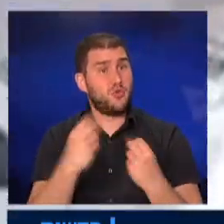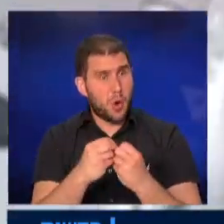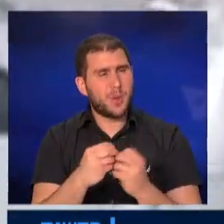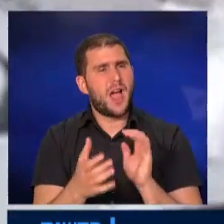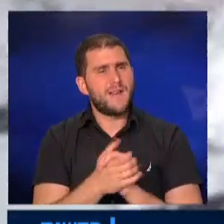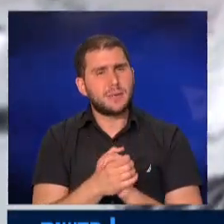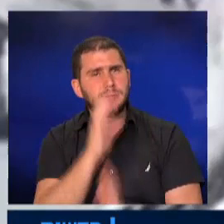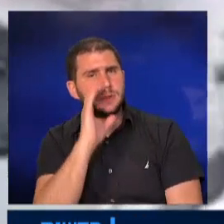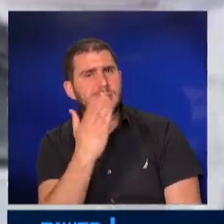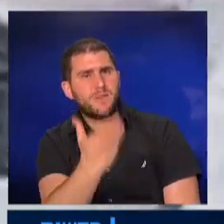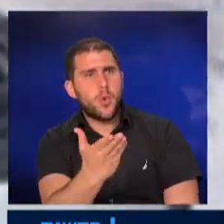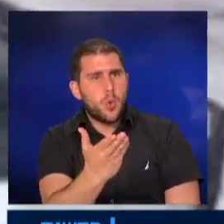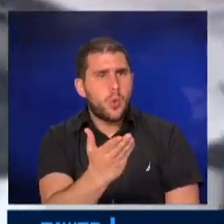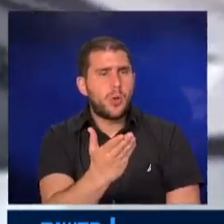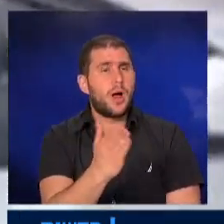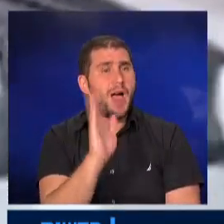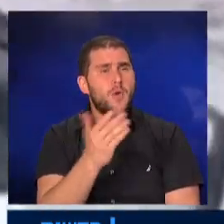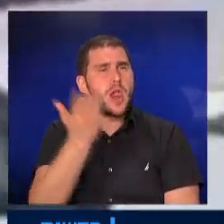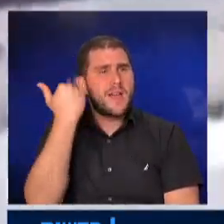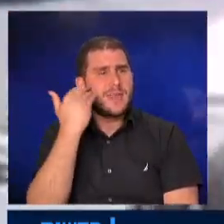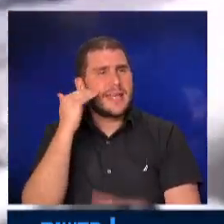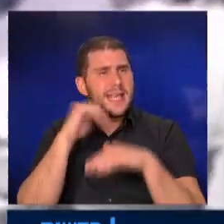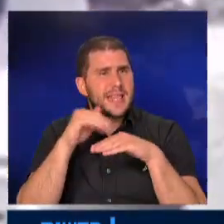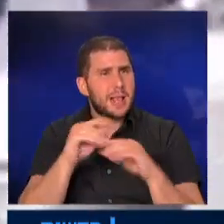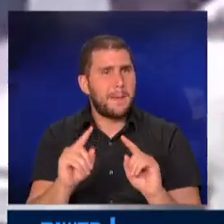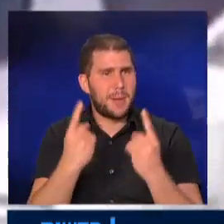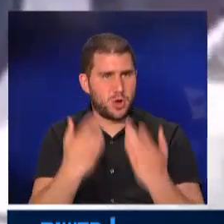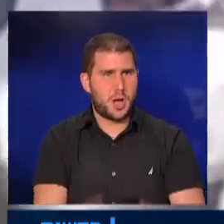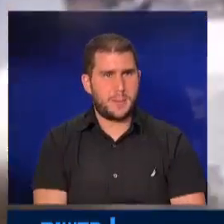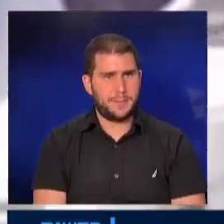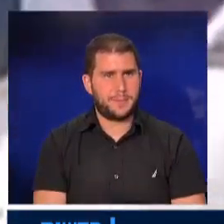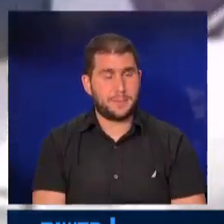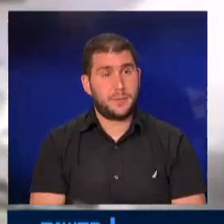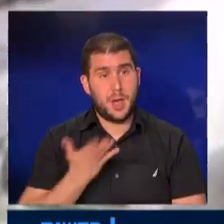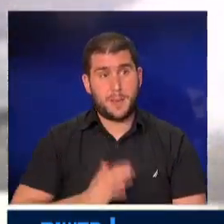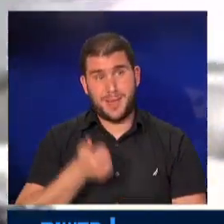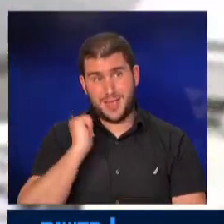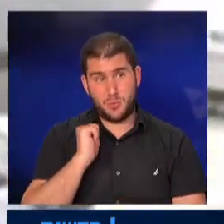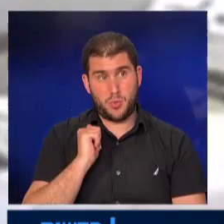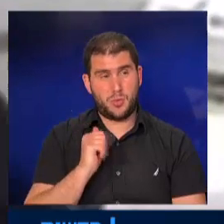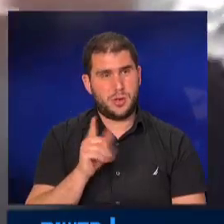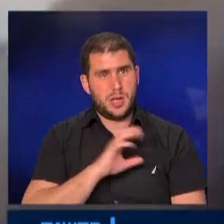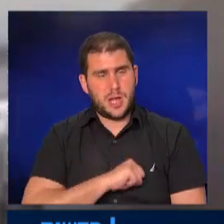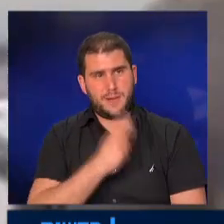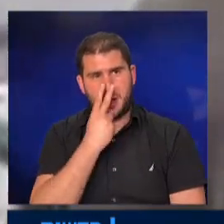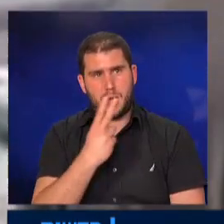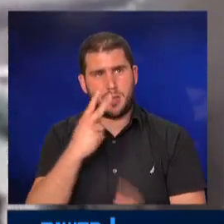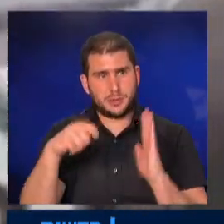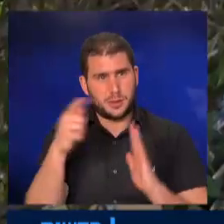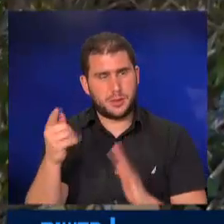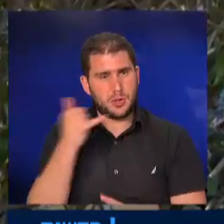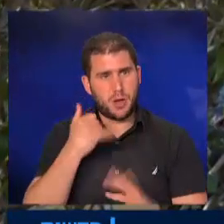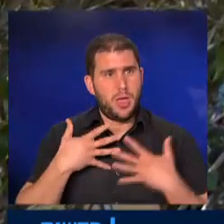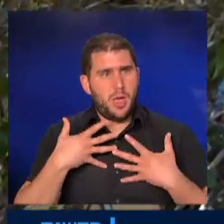וחבריו של גל צפו בו, עוד בטרם הספיק לעדכן אותם במה שקרה. הבת שלי אתמול שזה קו לי שהיא ראתה את זה בסרט, מתקשרת